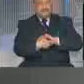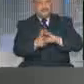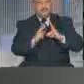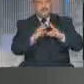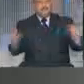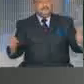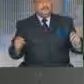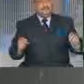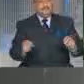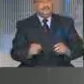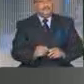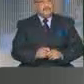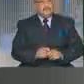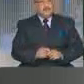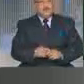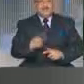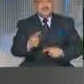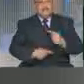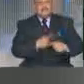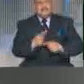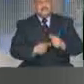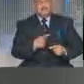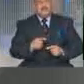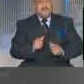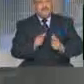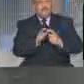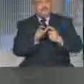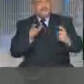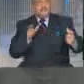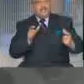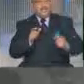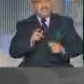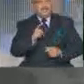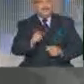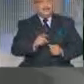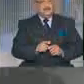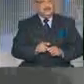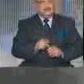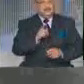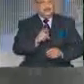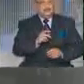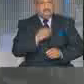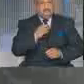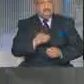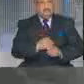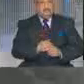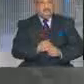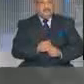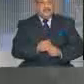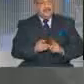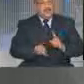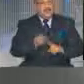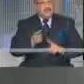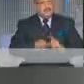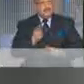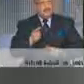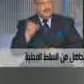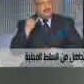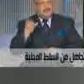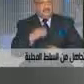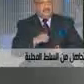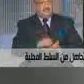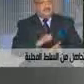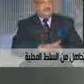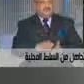يعملوا تقنية الردم، وحتى تقنية الردم تخسر تونس فلوس فيما لا يعني. ولتجاوز هذا الإشكال